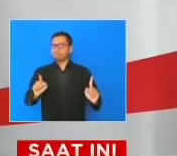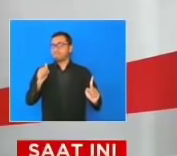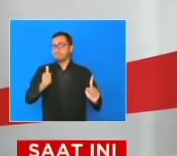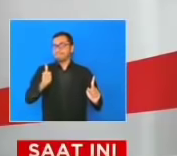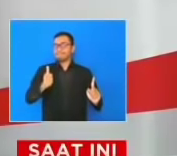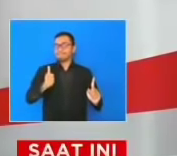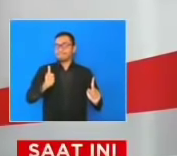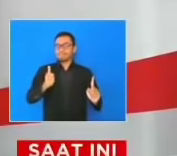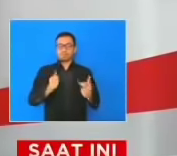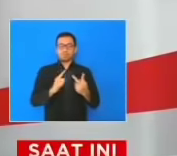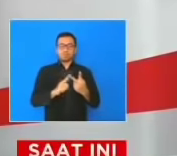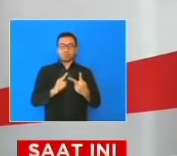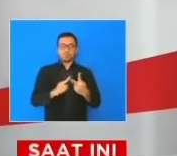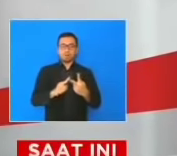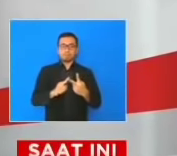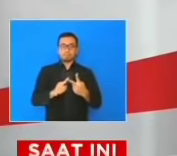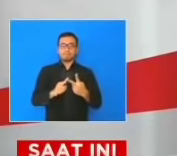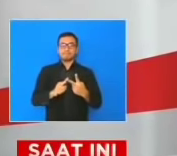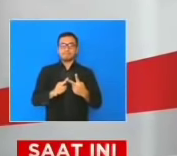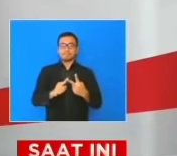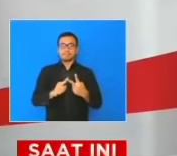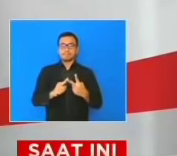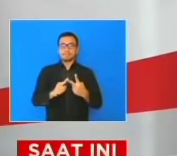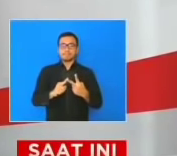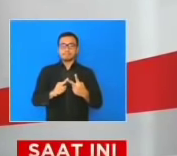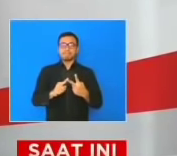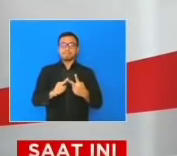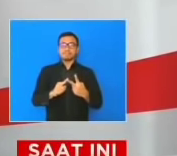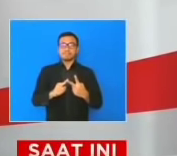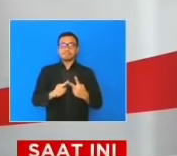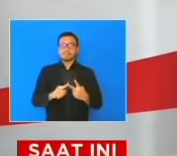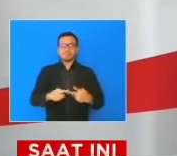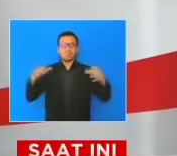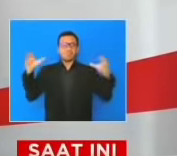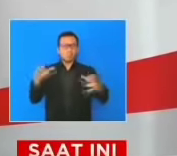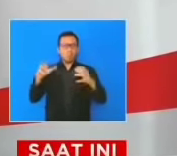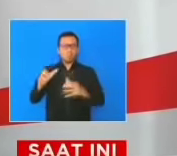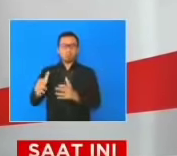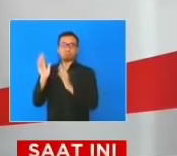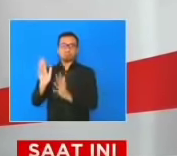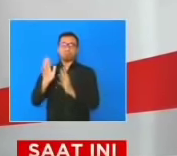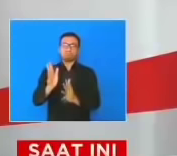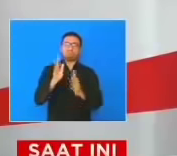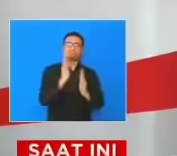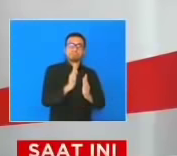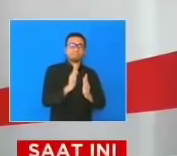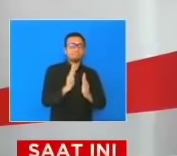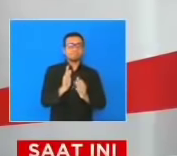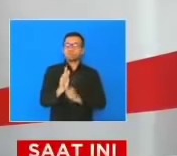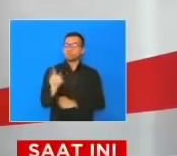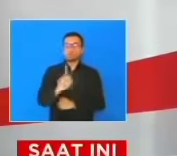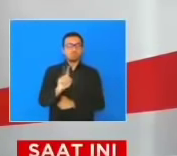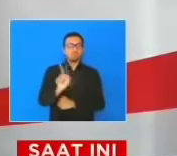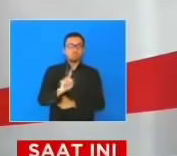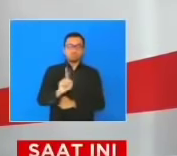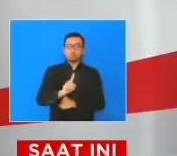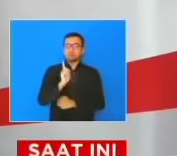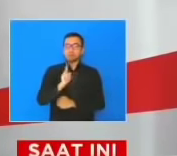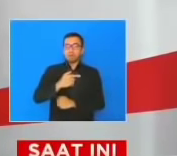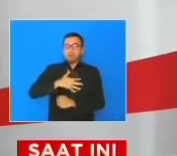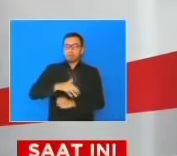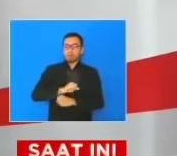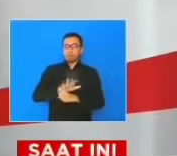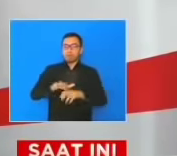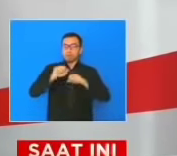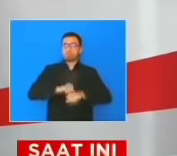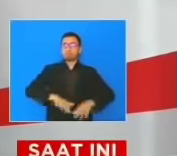membatasi aktivitas sosial yang memungkinkan terjadinya penularan COVID-19 ini harus betul-betul